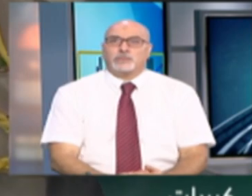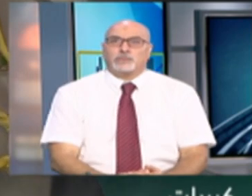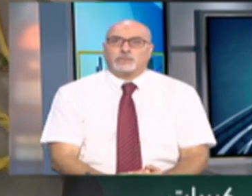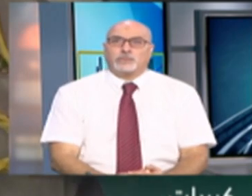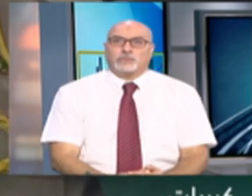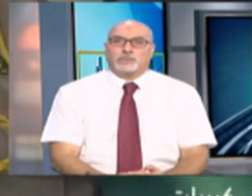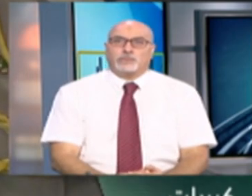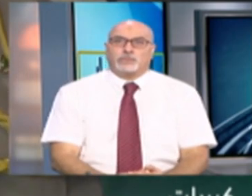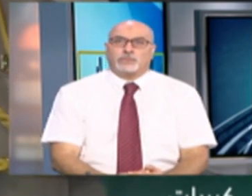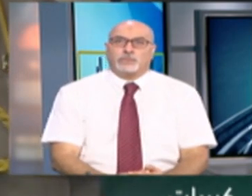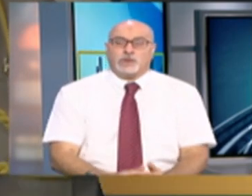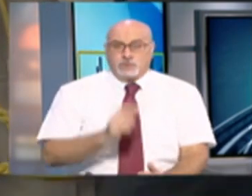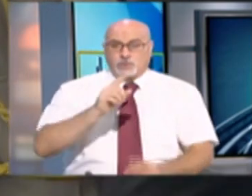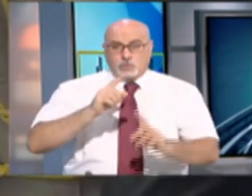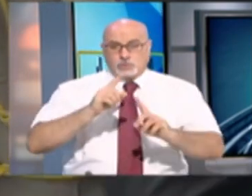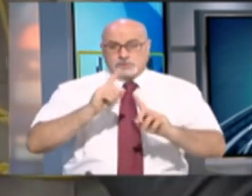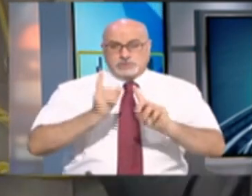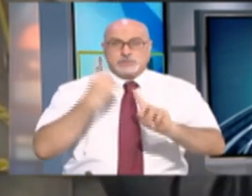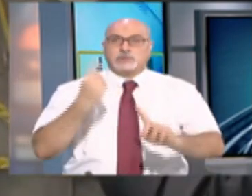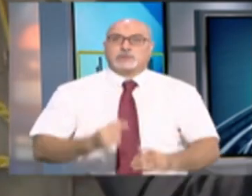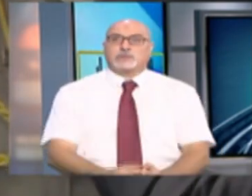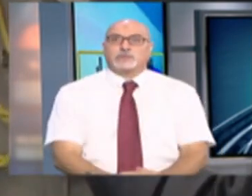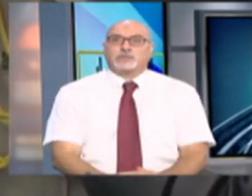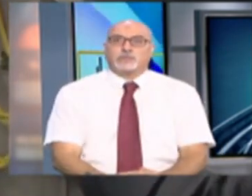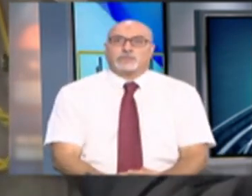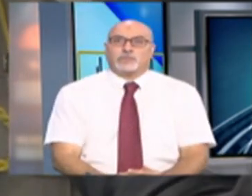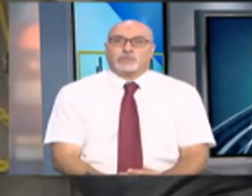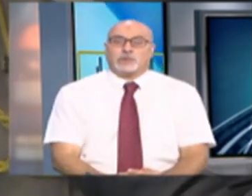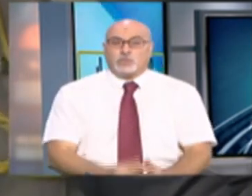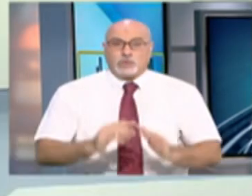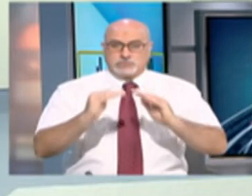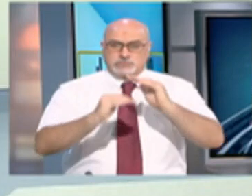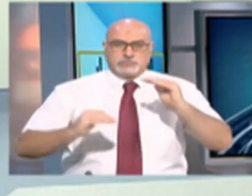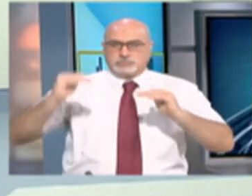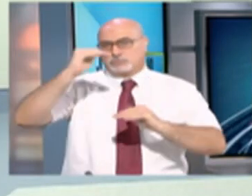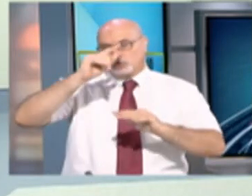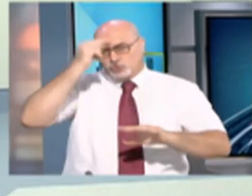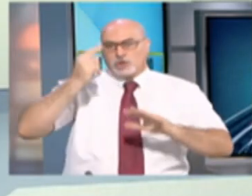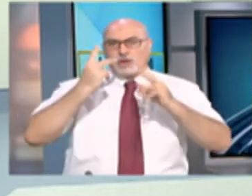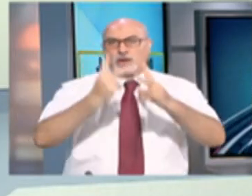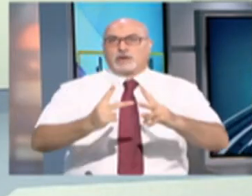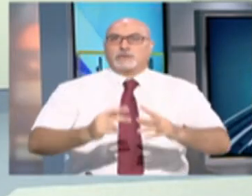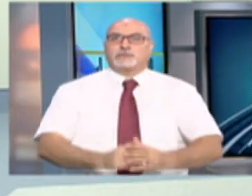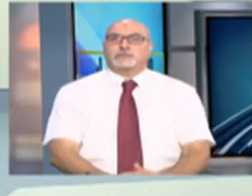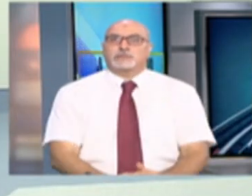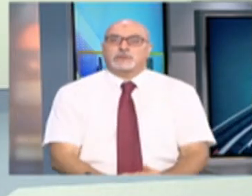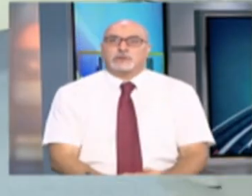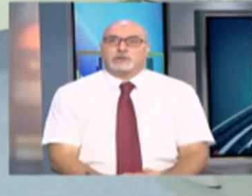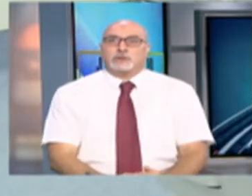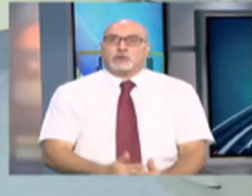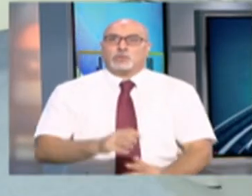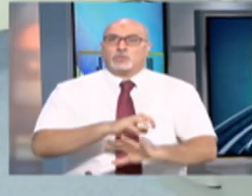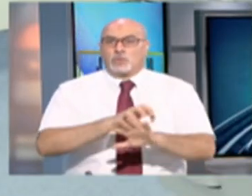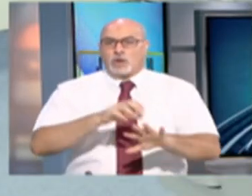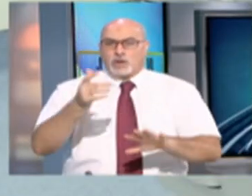hôpitaux spécialisés. Ça, c'est le stade supérieur, Inch'Allah. Inch'Allah, nous sommes là. Il y a des wilayas qui sont assez bien dotées,